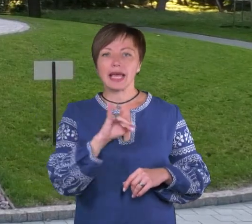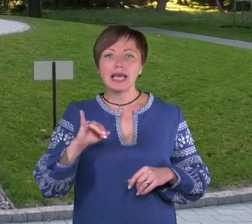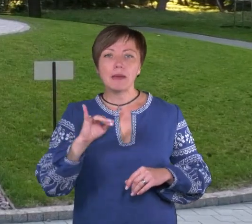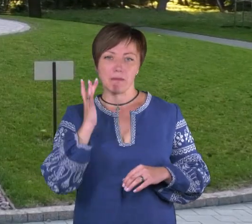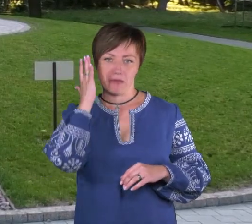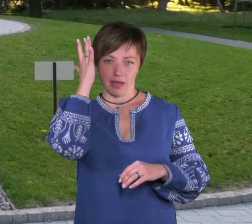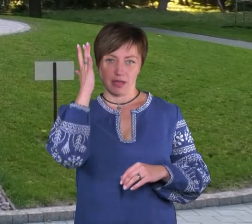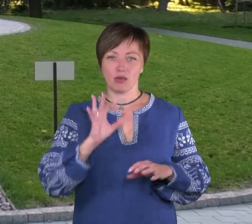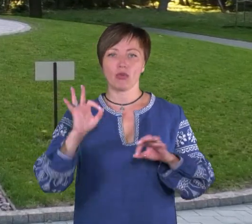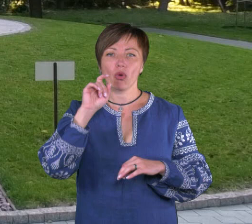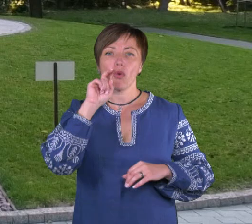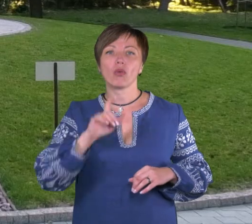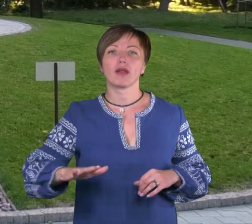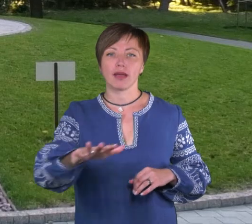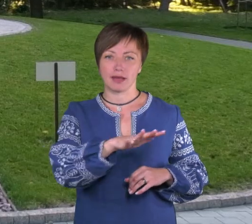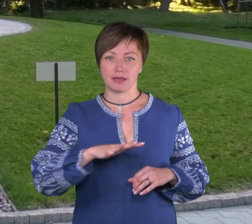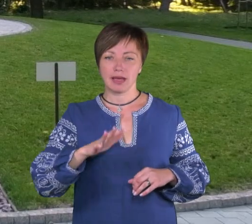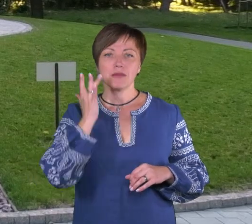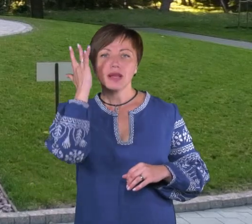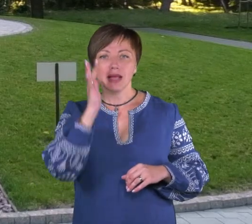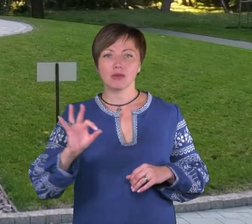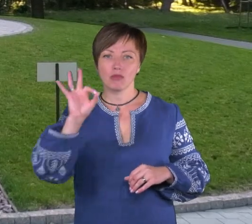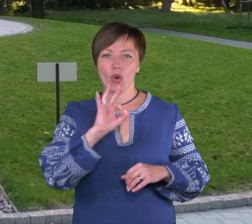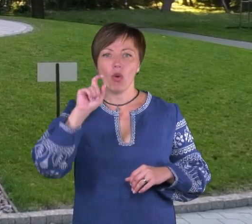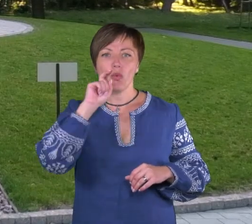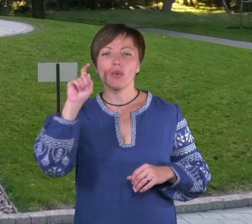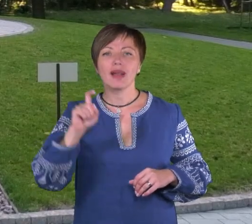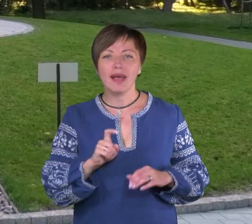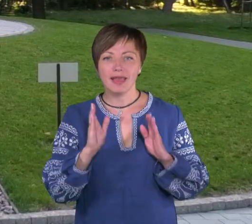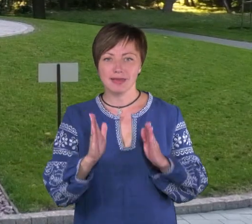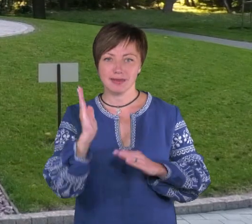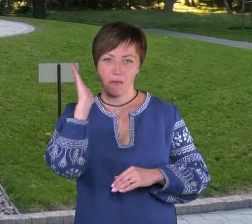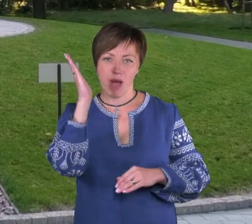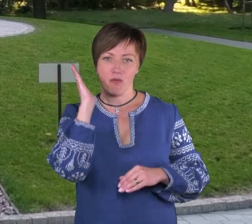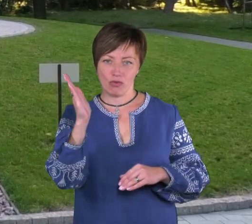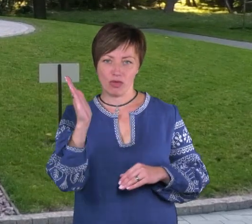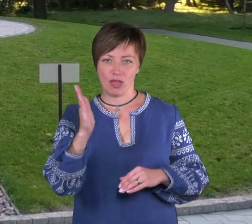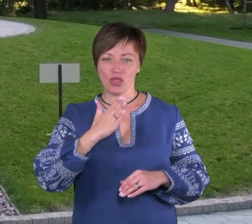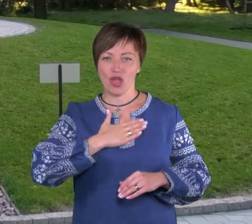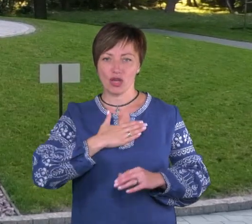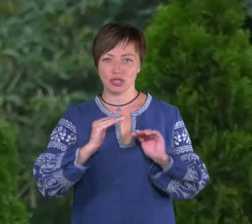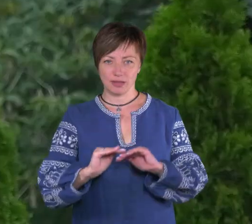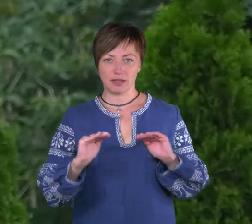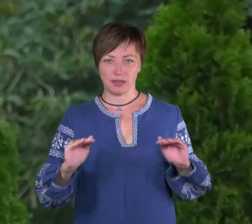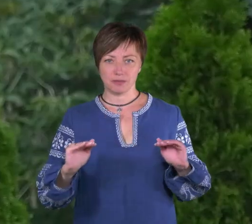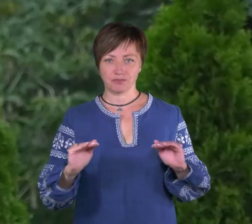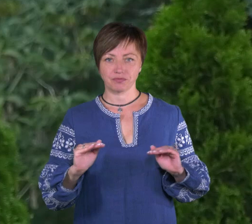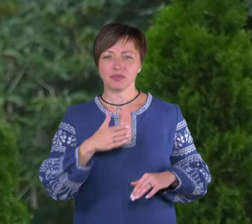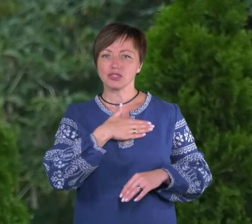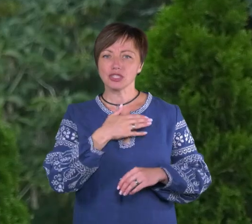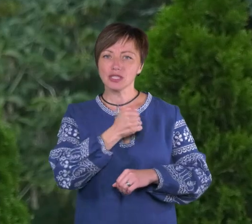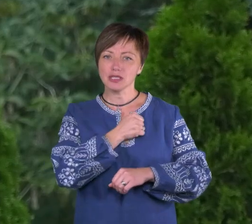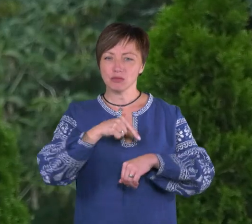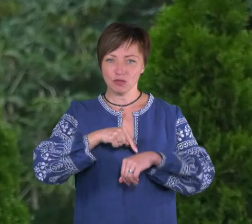мріяти про Україну, і мріяти про українське майбутнє наших дітей. Щирі